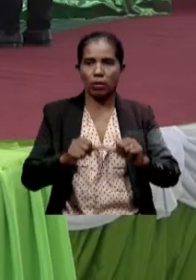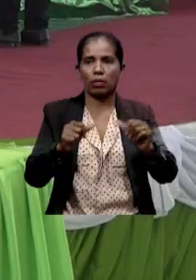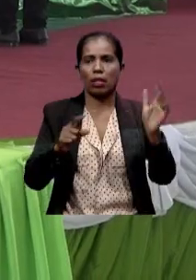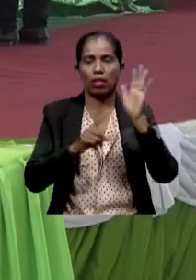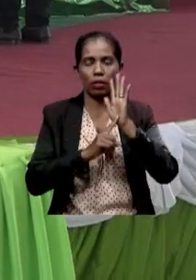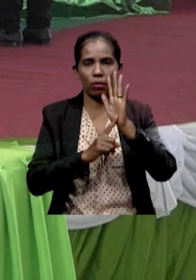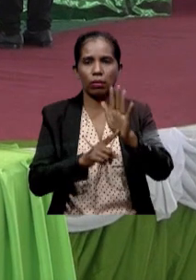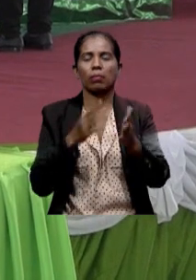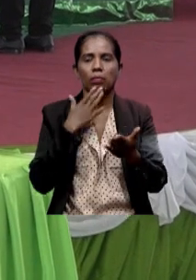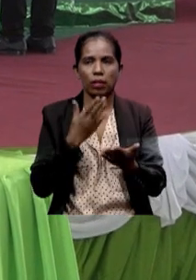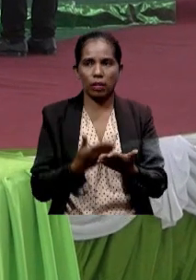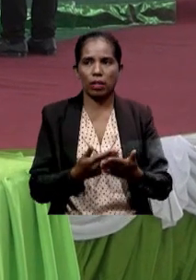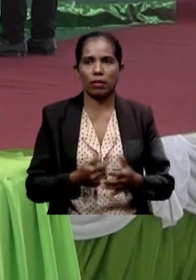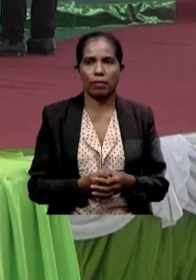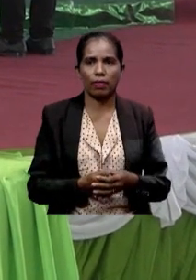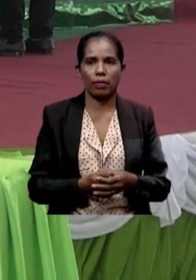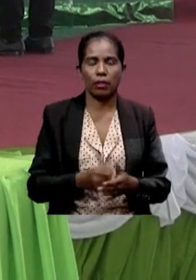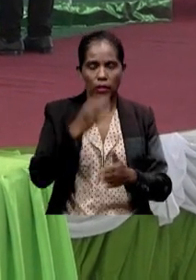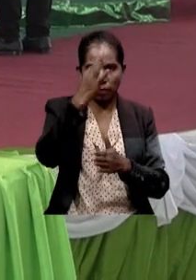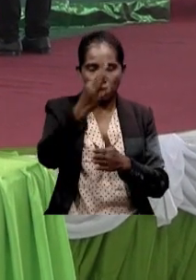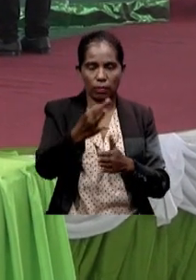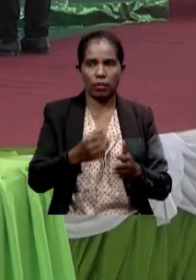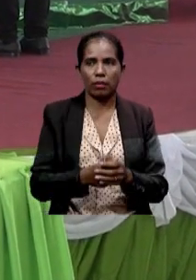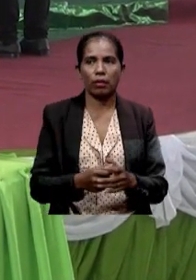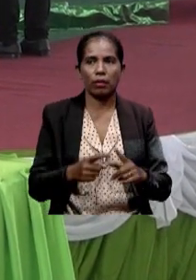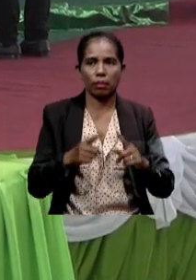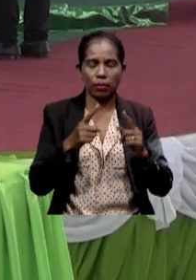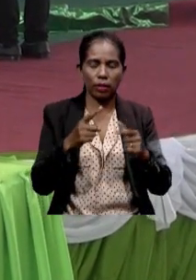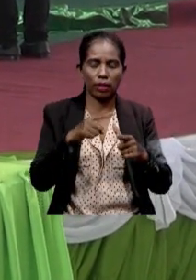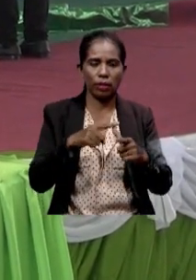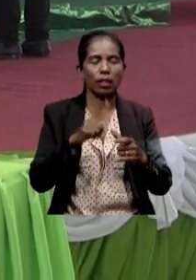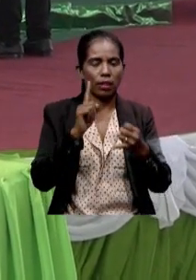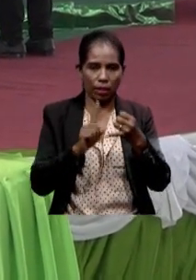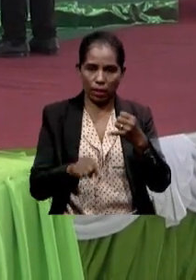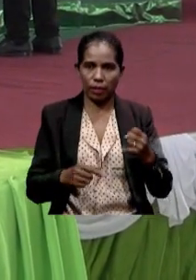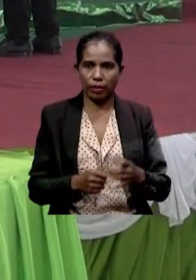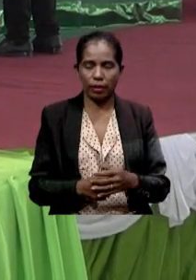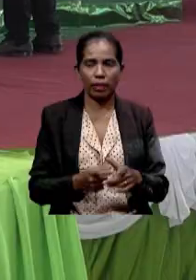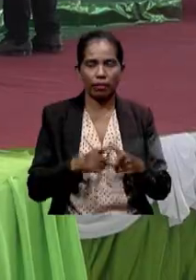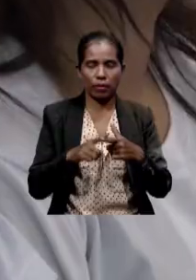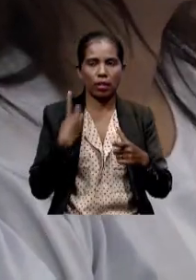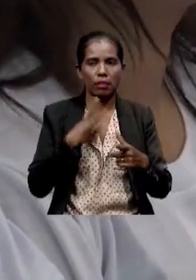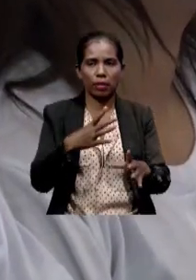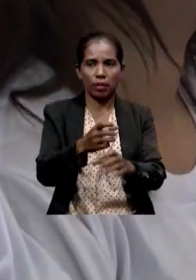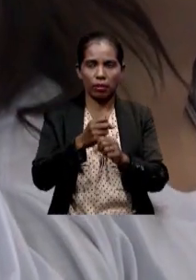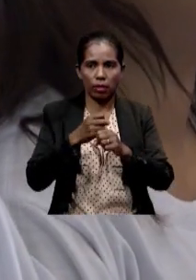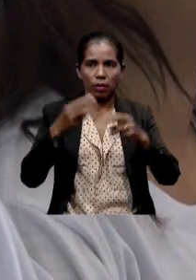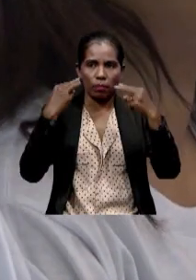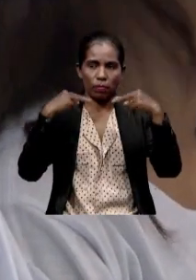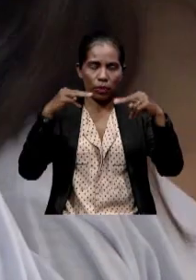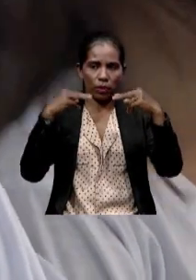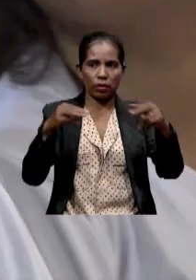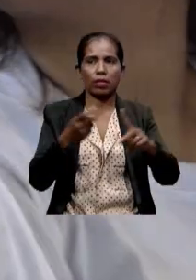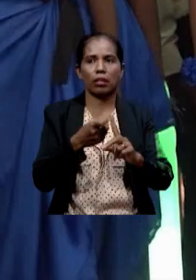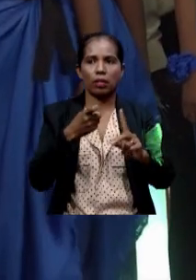buat nebe ke dia iha futuro mai, lalu iha final. Depois de dene ami Simona musika sera sekolah